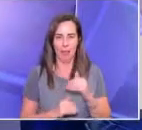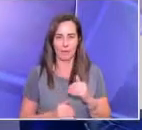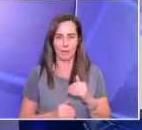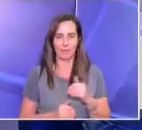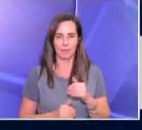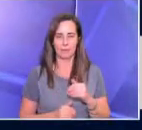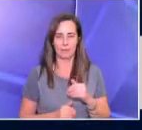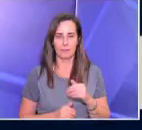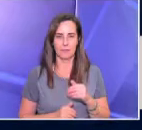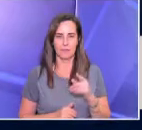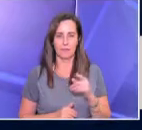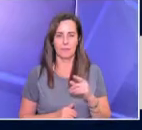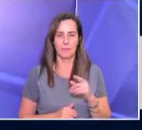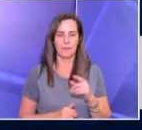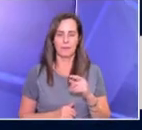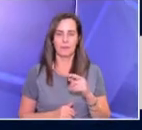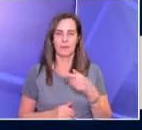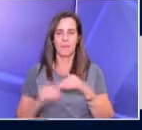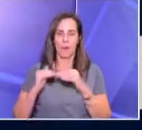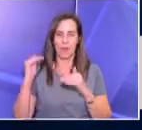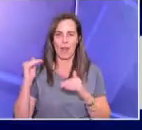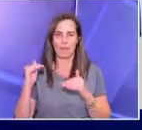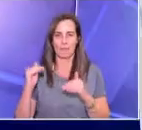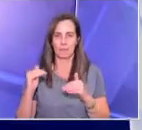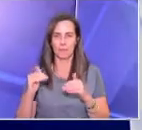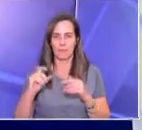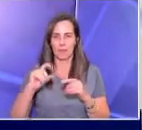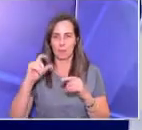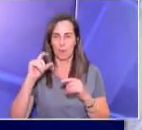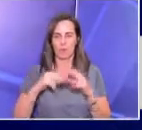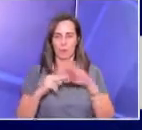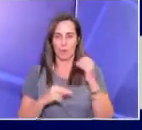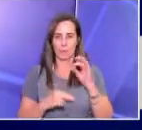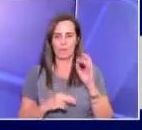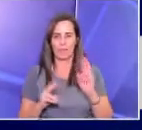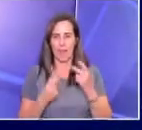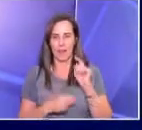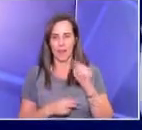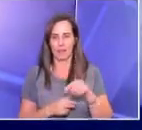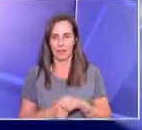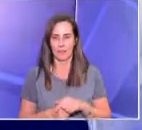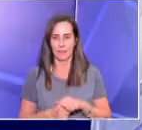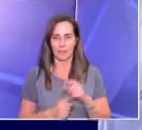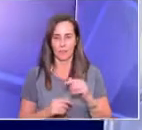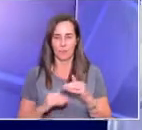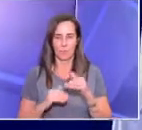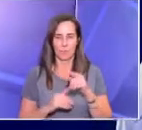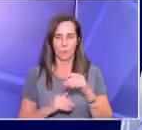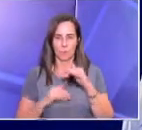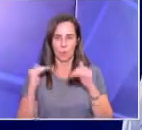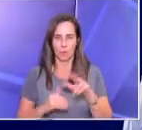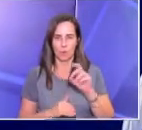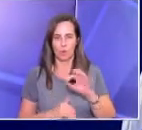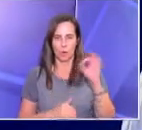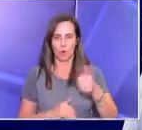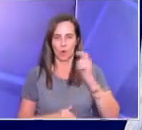זה חלק. בדרך כלל ראשי ערים שמנצחים את הסיבוב השני, הם מובילים, מישהו גורר אותם, הם עדיין מאוד קרובים ל-40%, אז קל להם, פה הוא רחוק מאוד, פחות